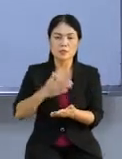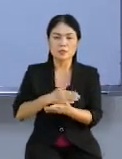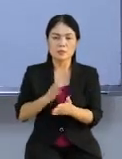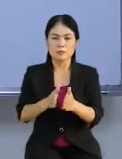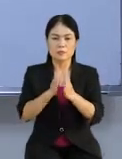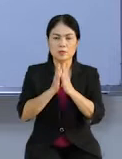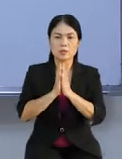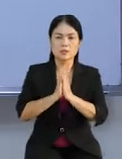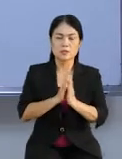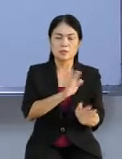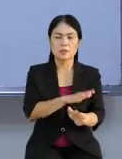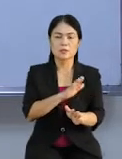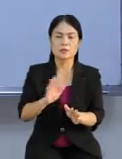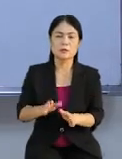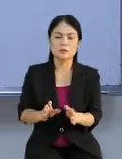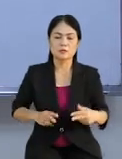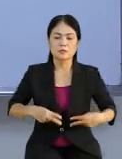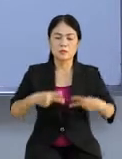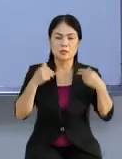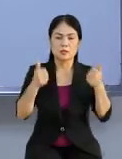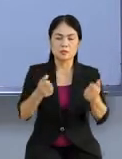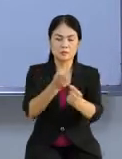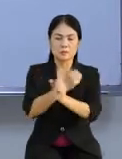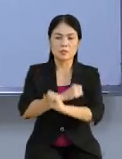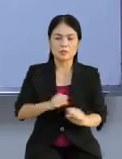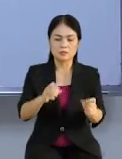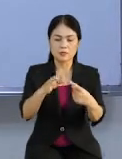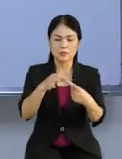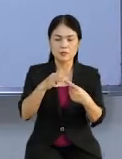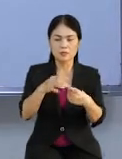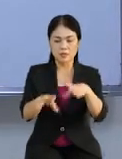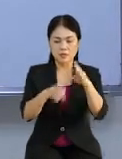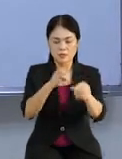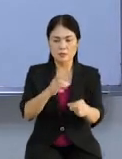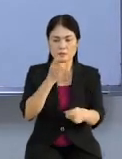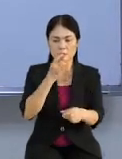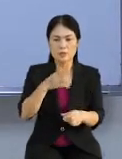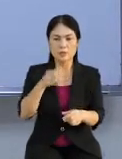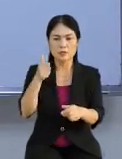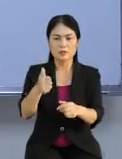xong chung phố phong bộ đọc nha em mình sau cấp hiệp lo sau bà tập hiệp nâng bị xa nụ riêng can tài phụ